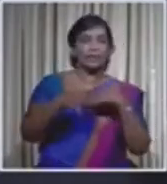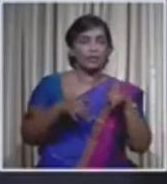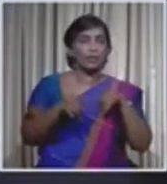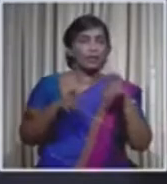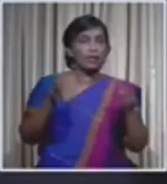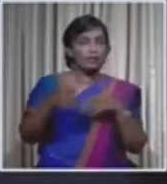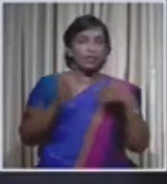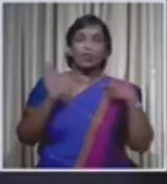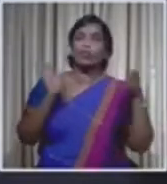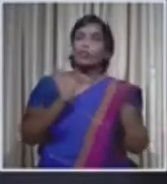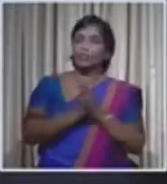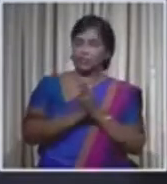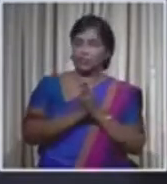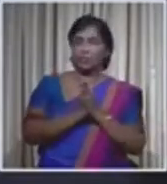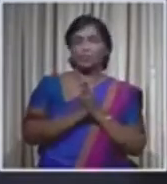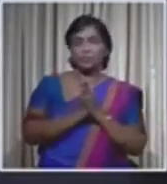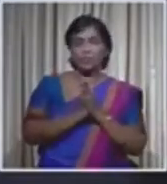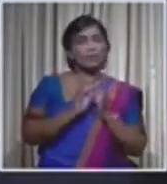මණ්ඩලය සමග